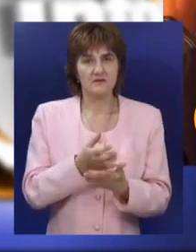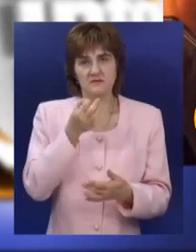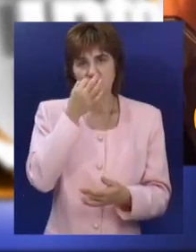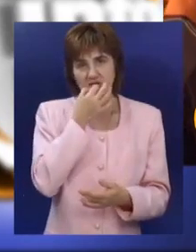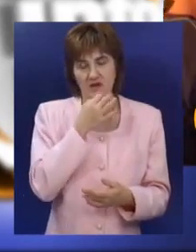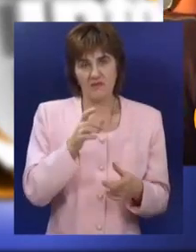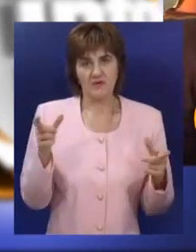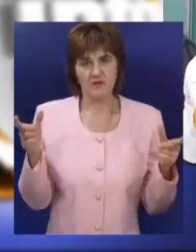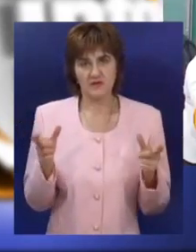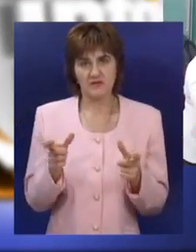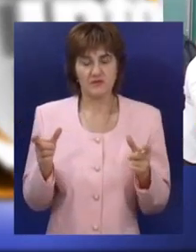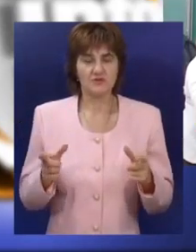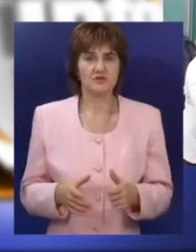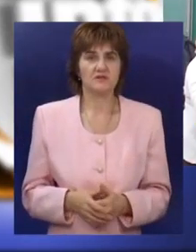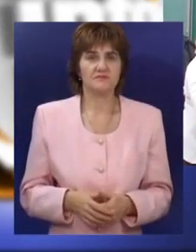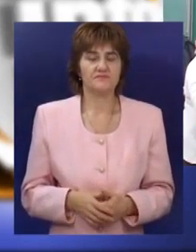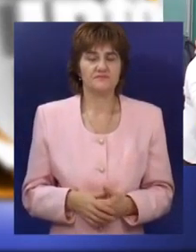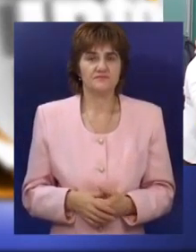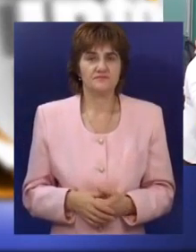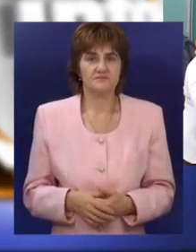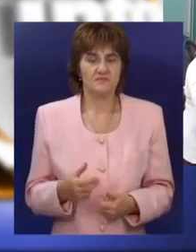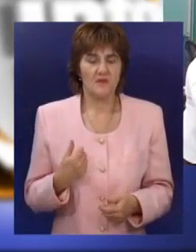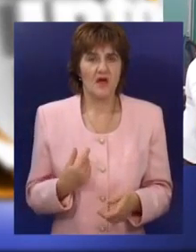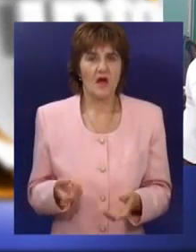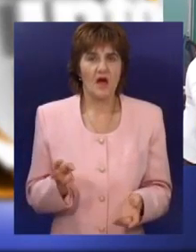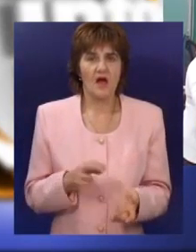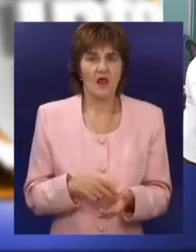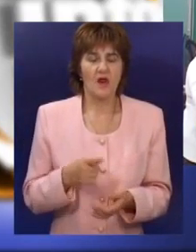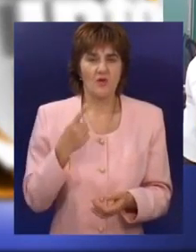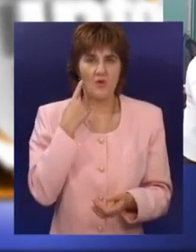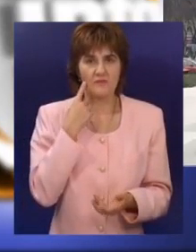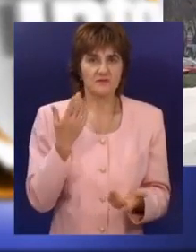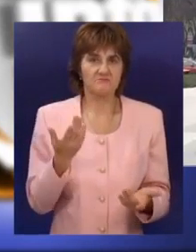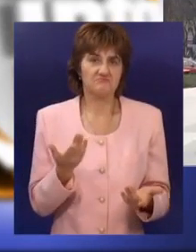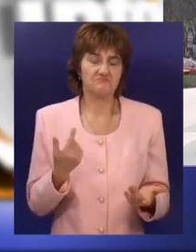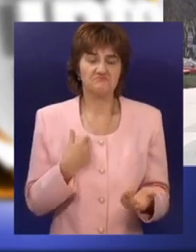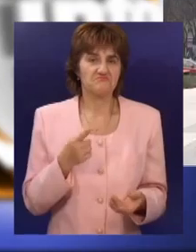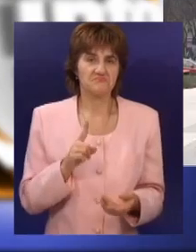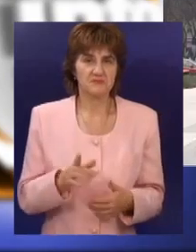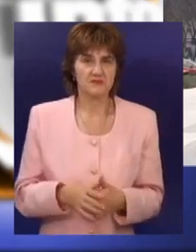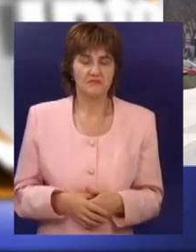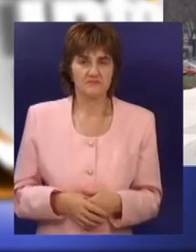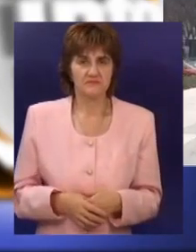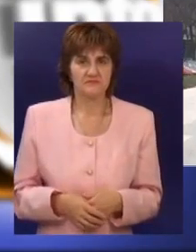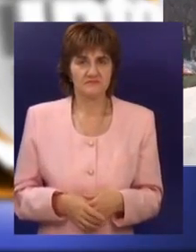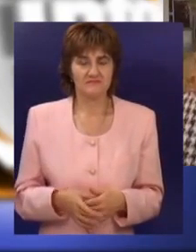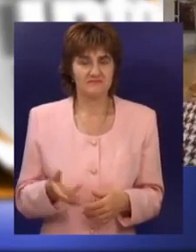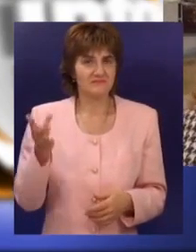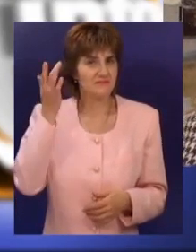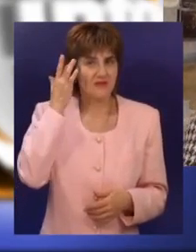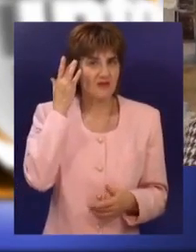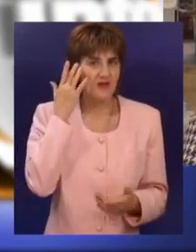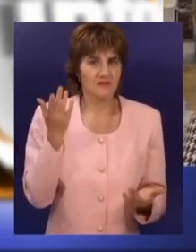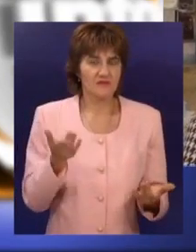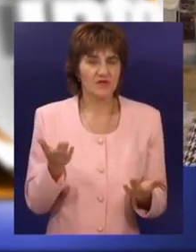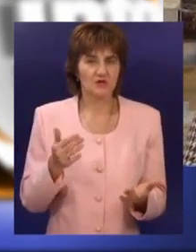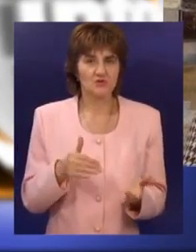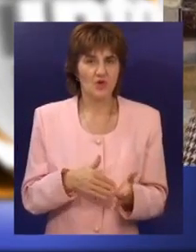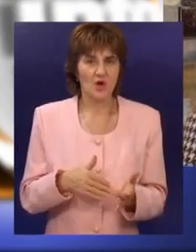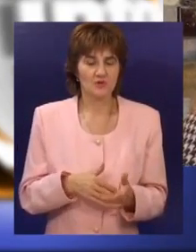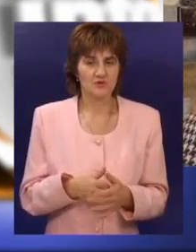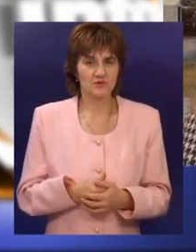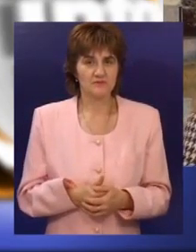je opcija najbolja za proslavu dočeka nove godine. Rano mi je još da razmišljam o tome, znači nisam ništa odlučio. Ne znam gdje ću